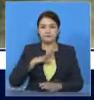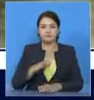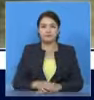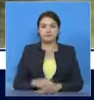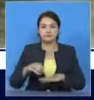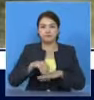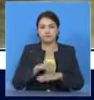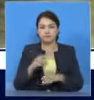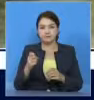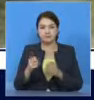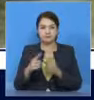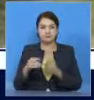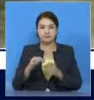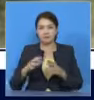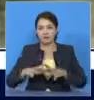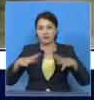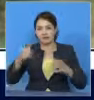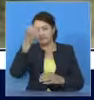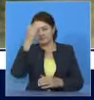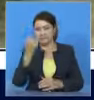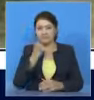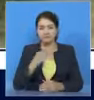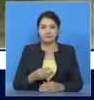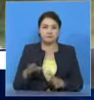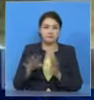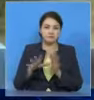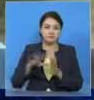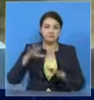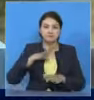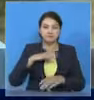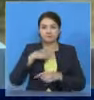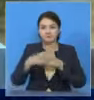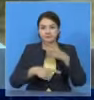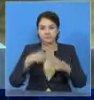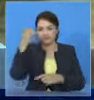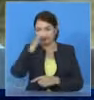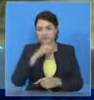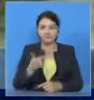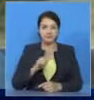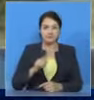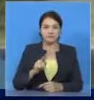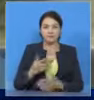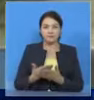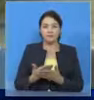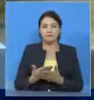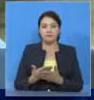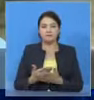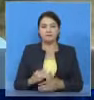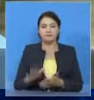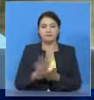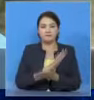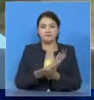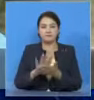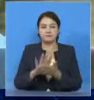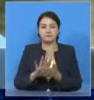акимат. Үлкен-үлкен рахмет, сол светтерді тартып берсе, келесі жылы газ, иә, бесплатно